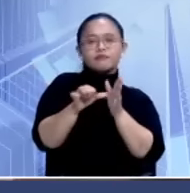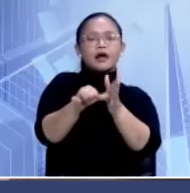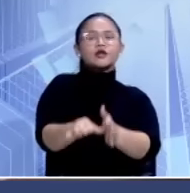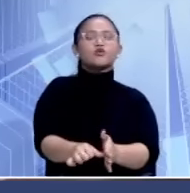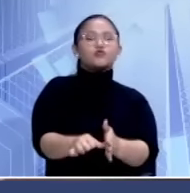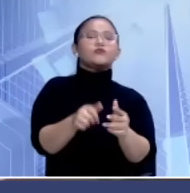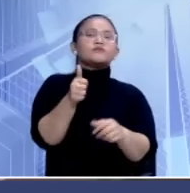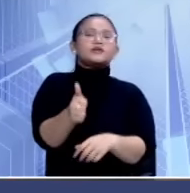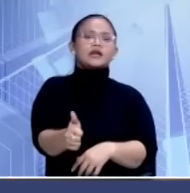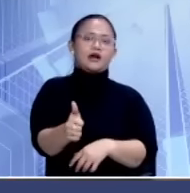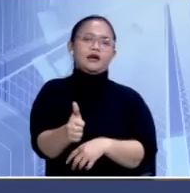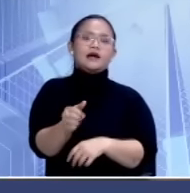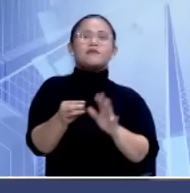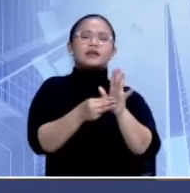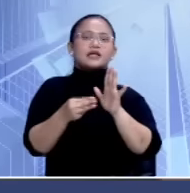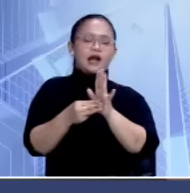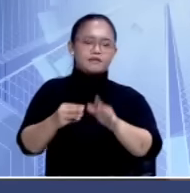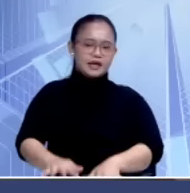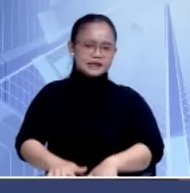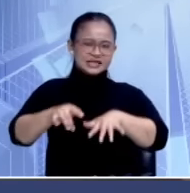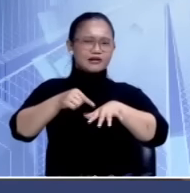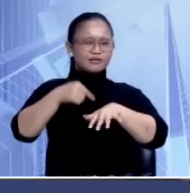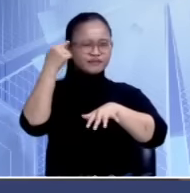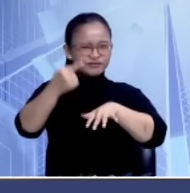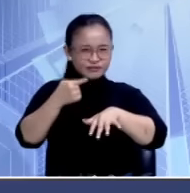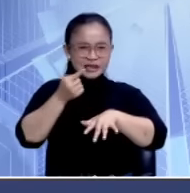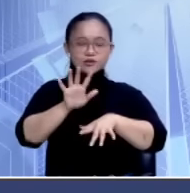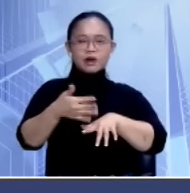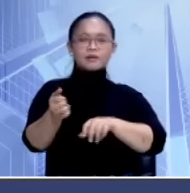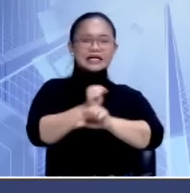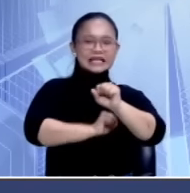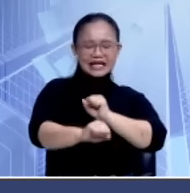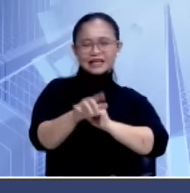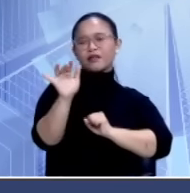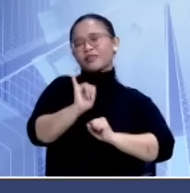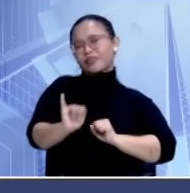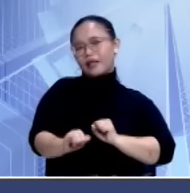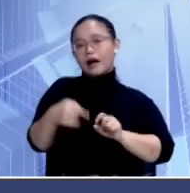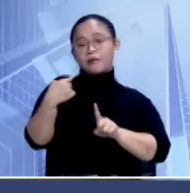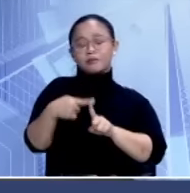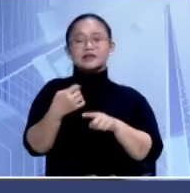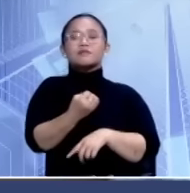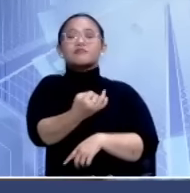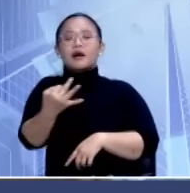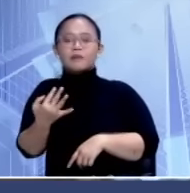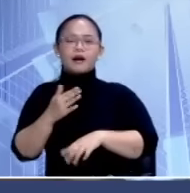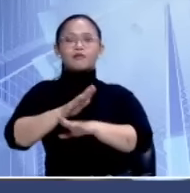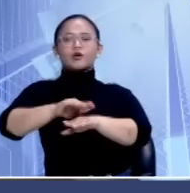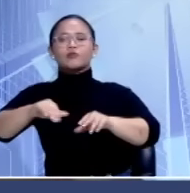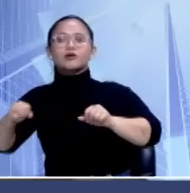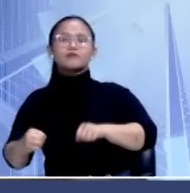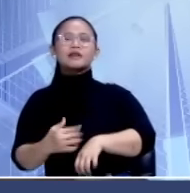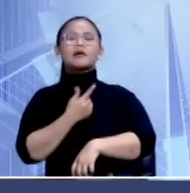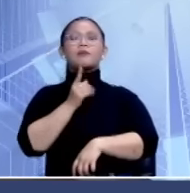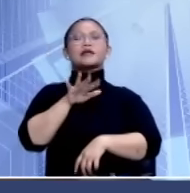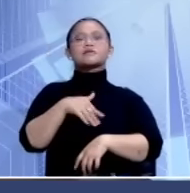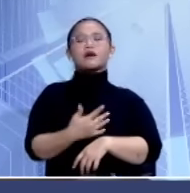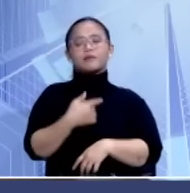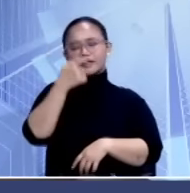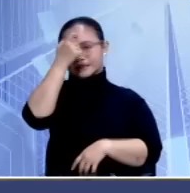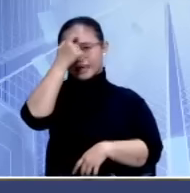untuk menangani persoalan banjirop ini. Selain mengganggu aktivitas belajar, tidak sedikit siswa sakit akibat terlalu lama